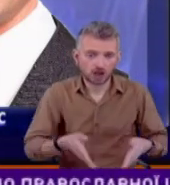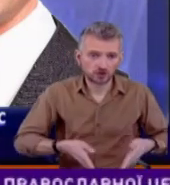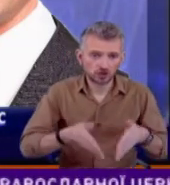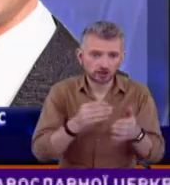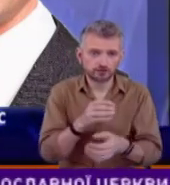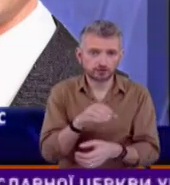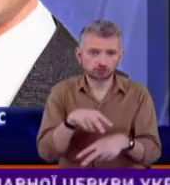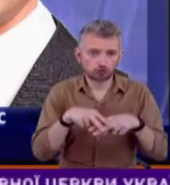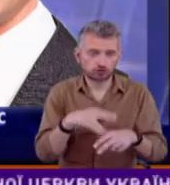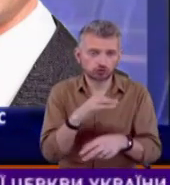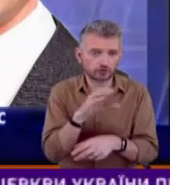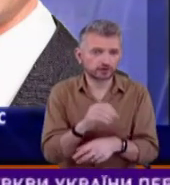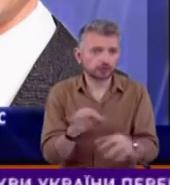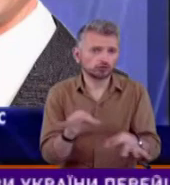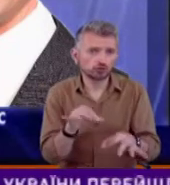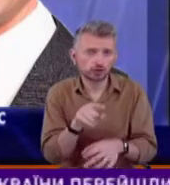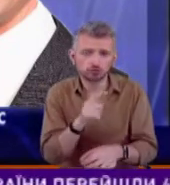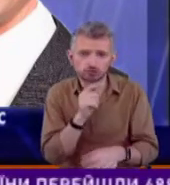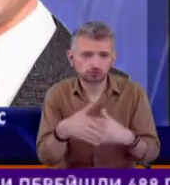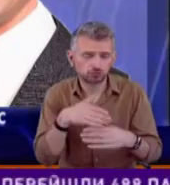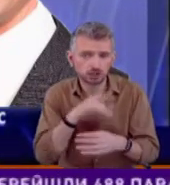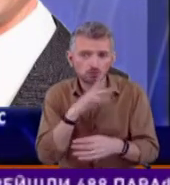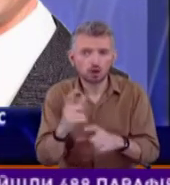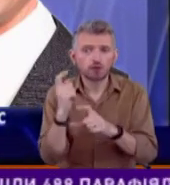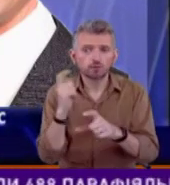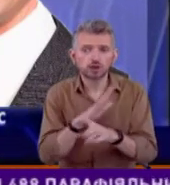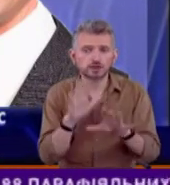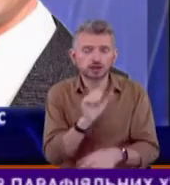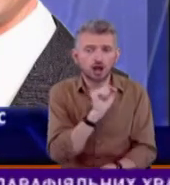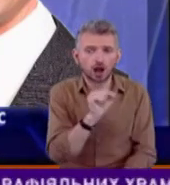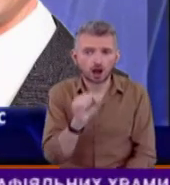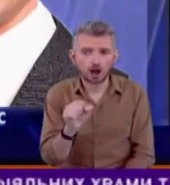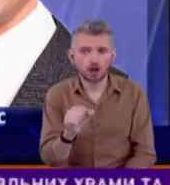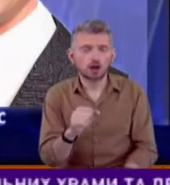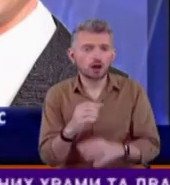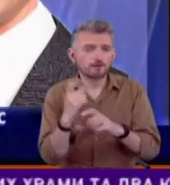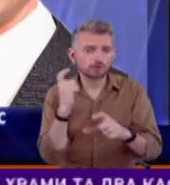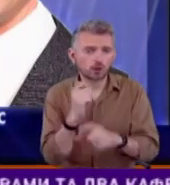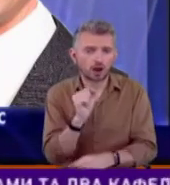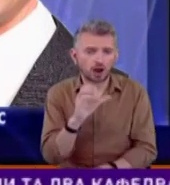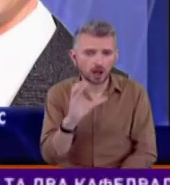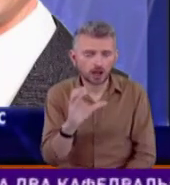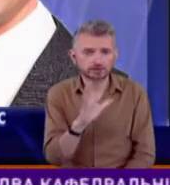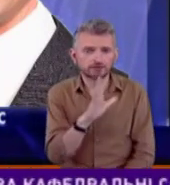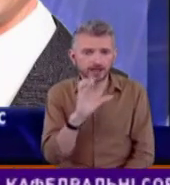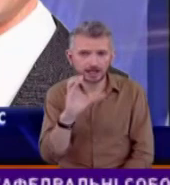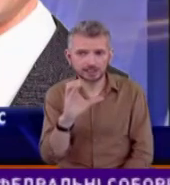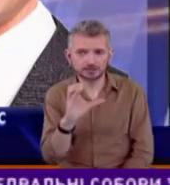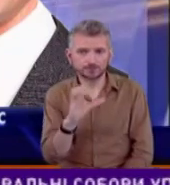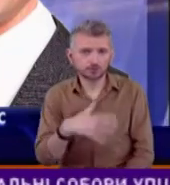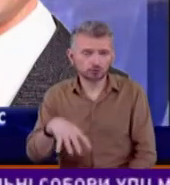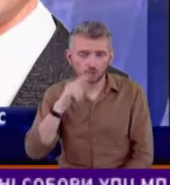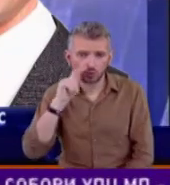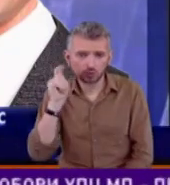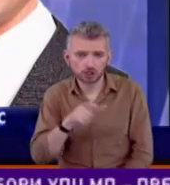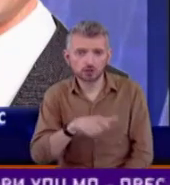столічці. Це ж нормально, нічого йому за це не буде. Причому фура не тільки АА, а фура АС, там, чи ВС. Тобто зі всієї